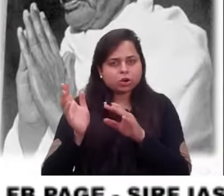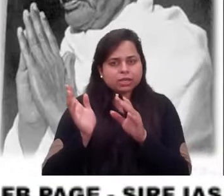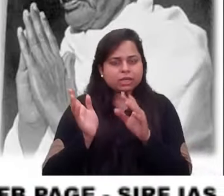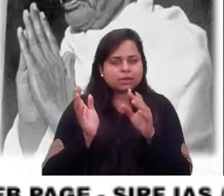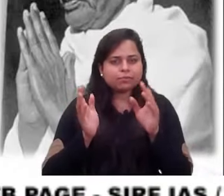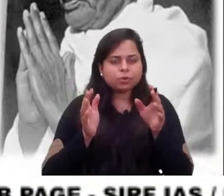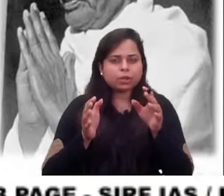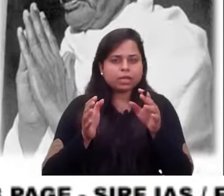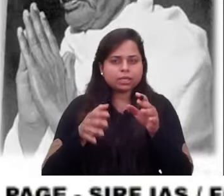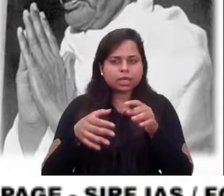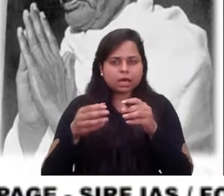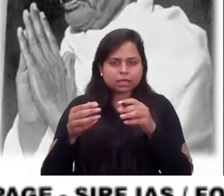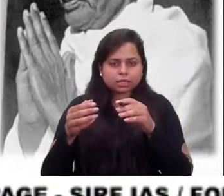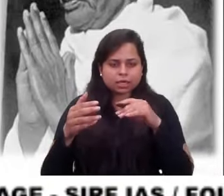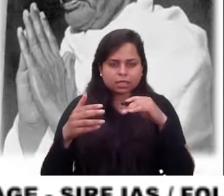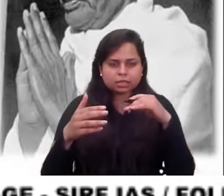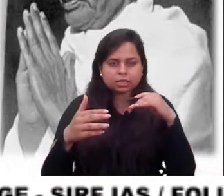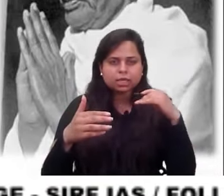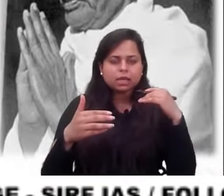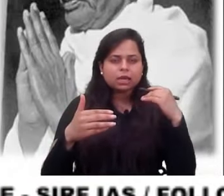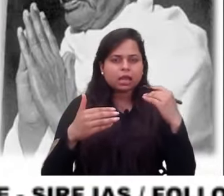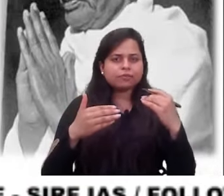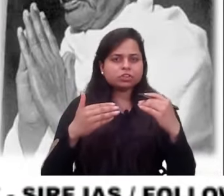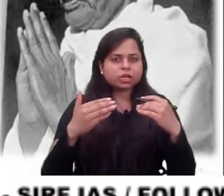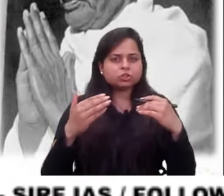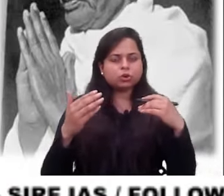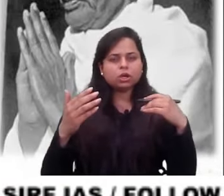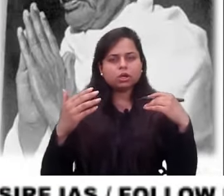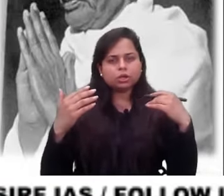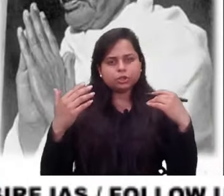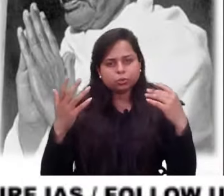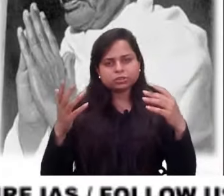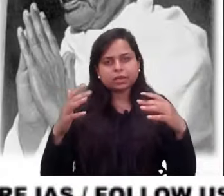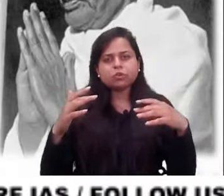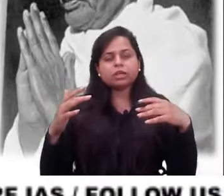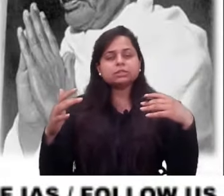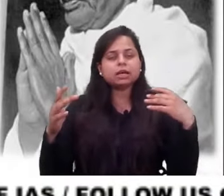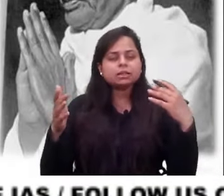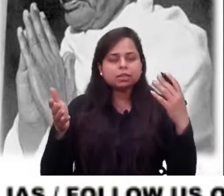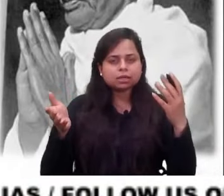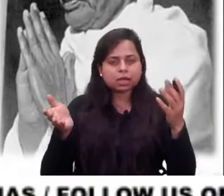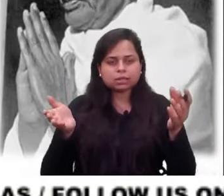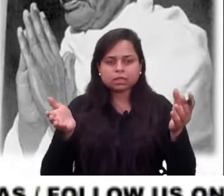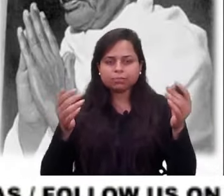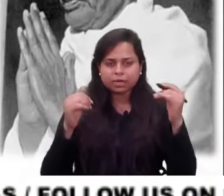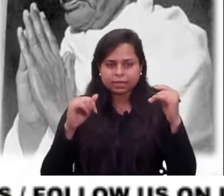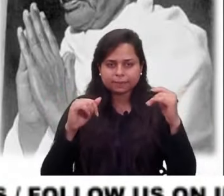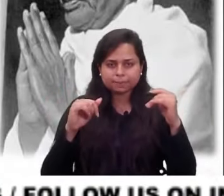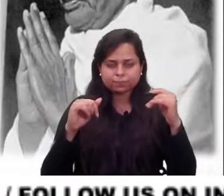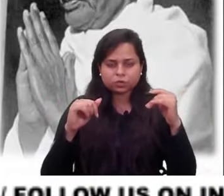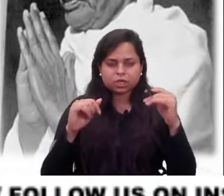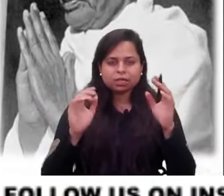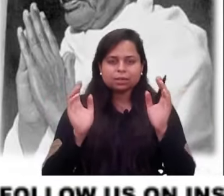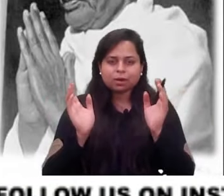का रिव्यु करेगी कि आखिरकार हिंदी लैंग्वेज यूज यहां